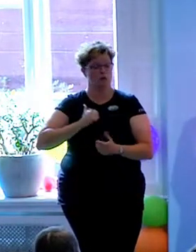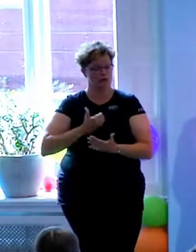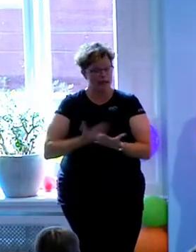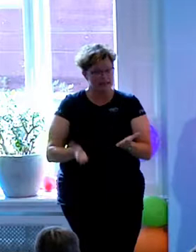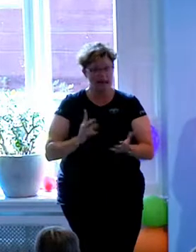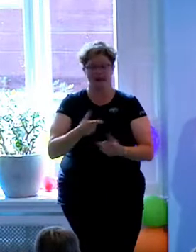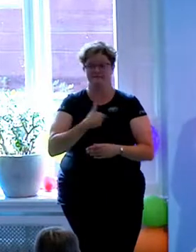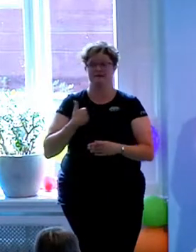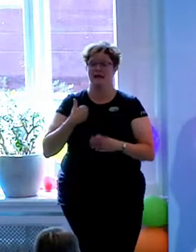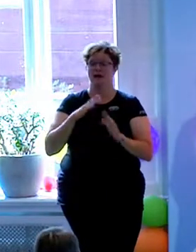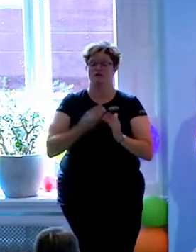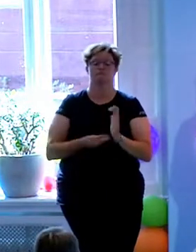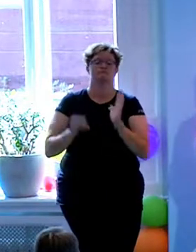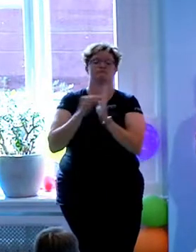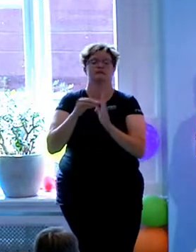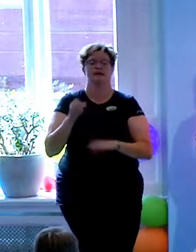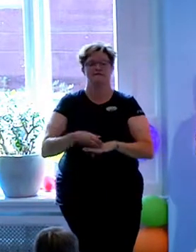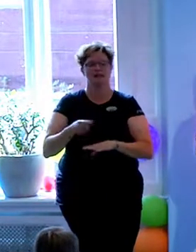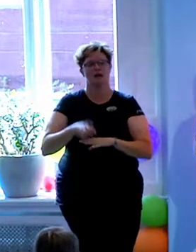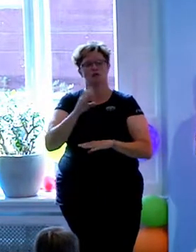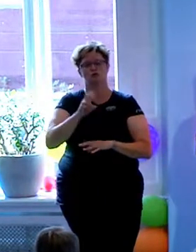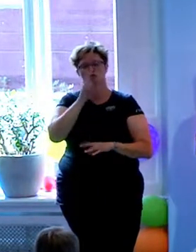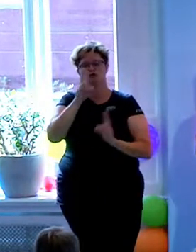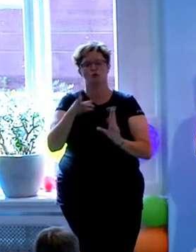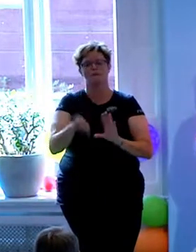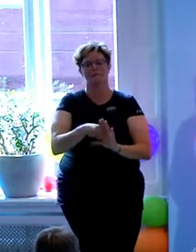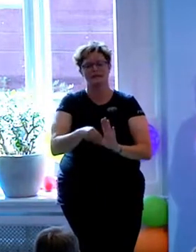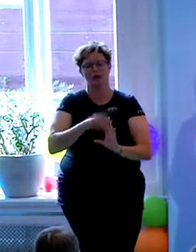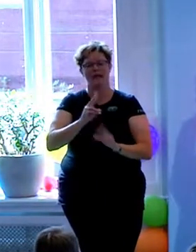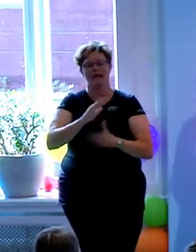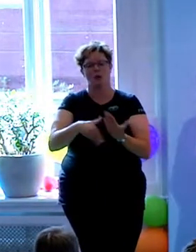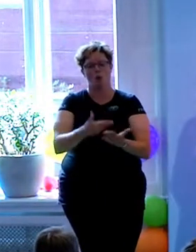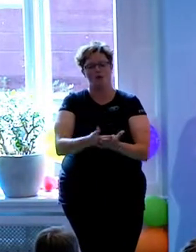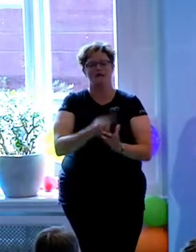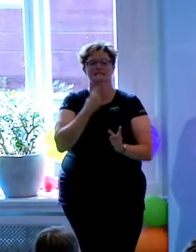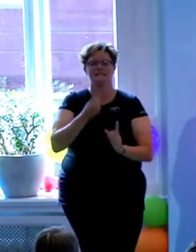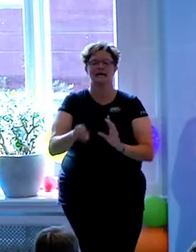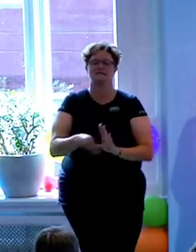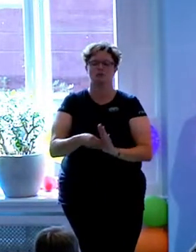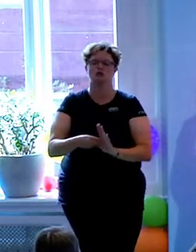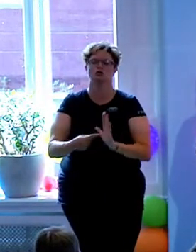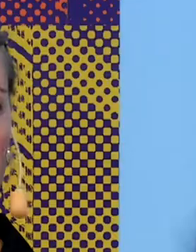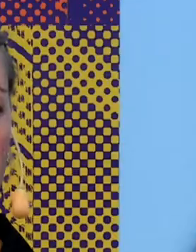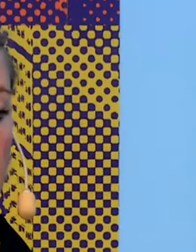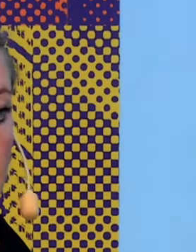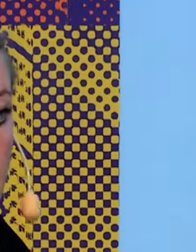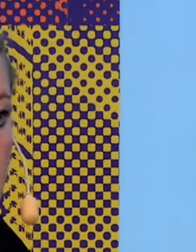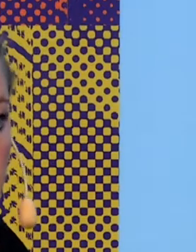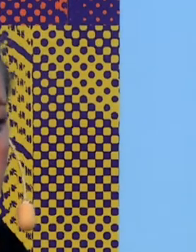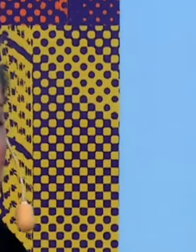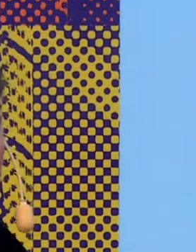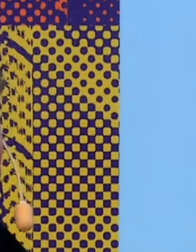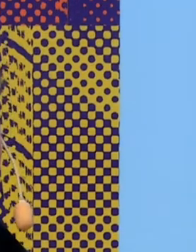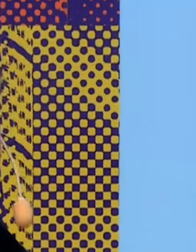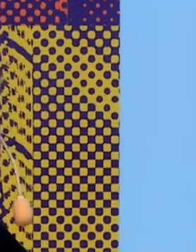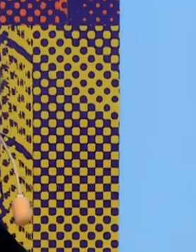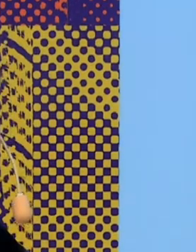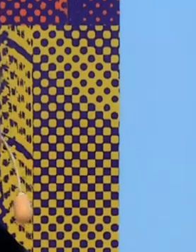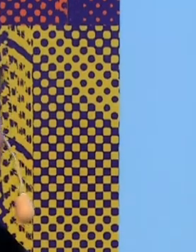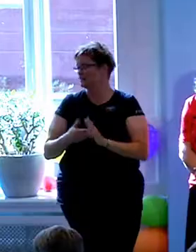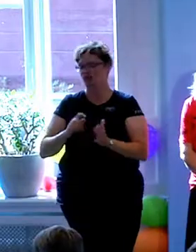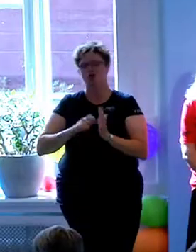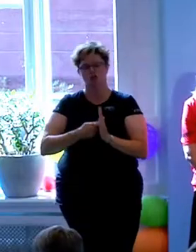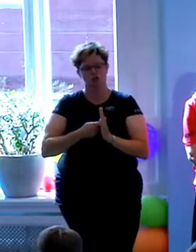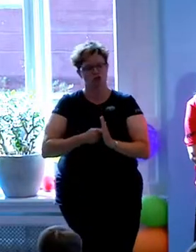att vi övervärderar det, så ses det som bidrag eller gåva enligt sponsringslagstiftningen då, som Linda hänvisade till. Men jag tror det nyckelordet